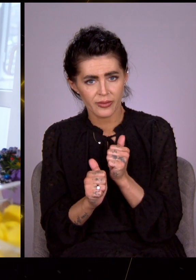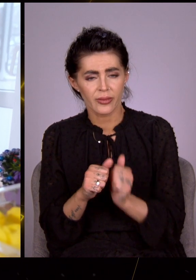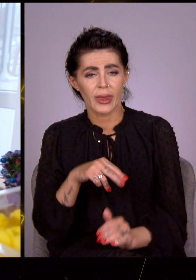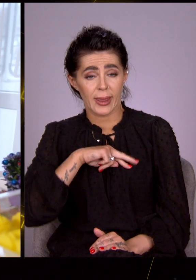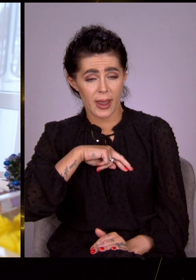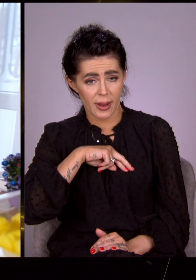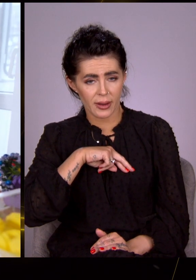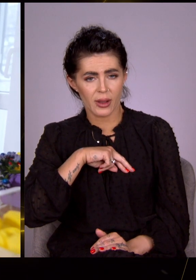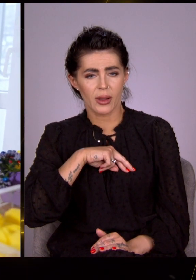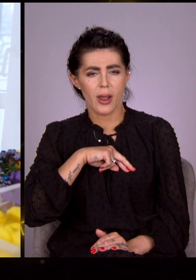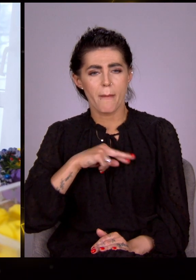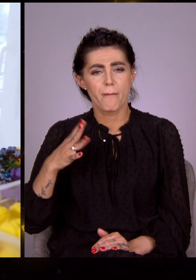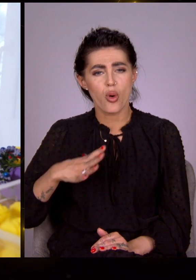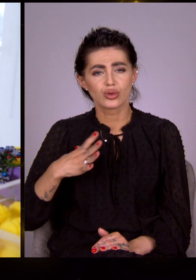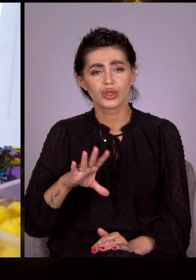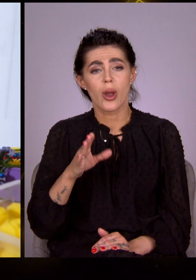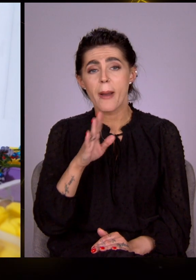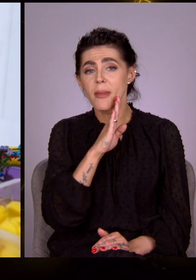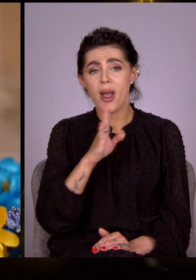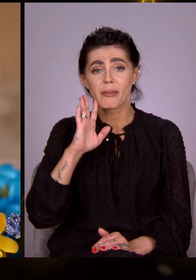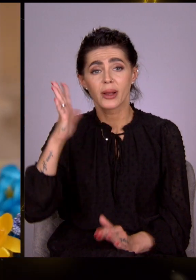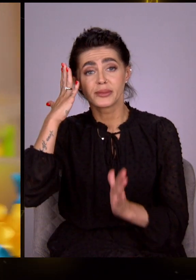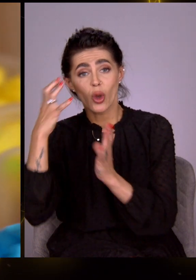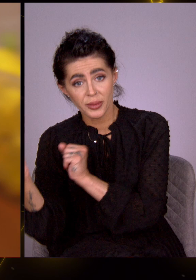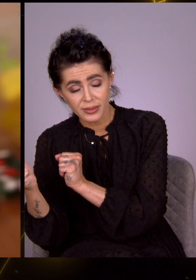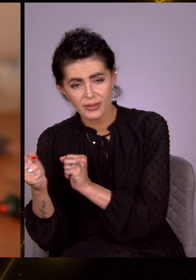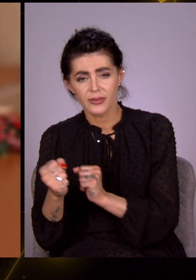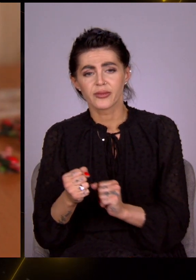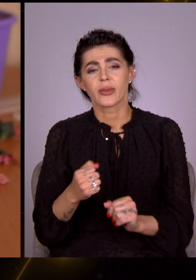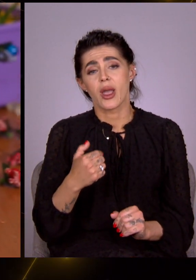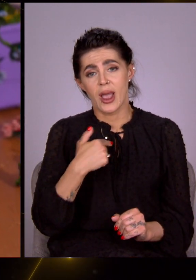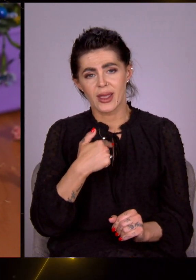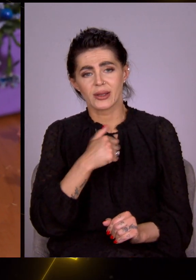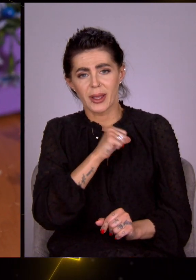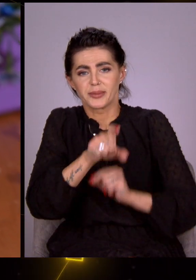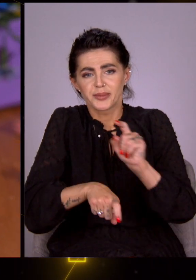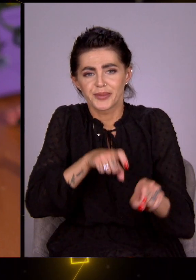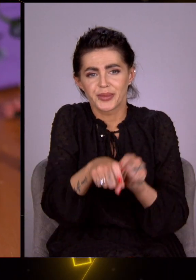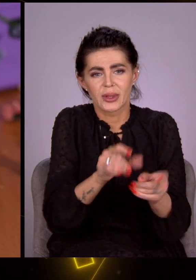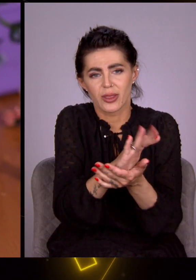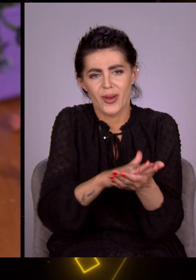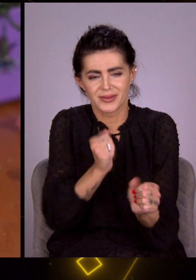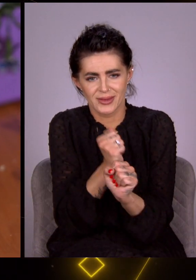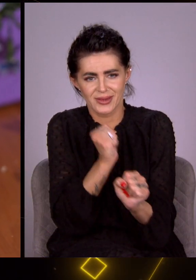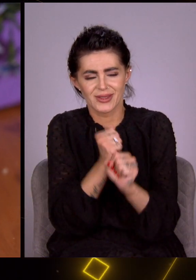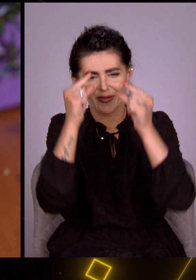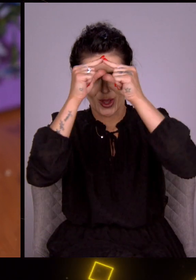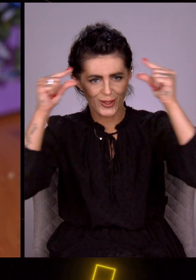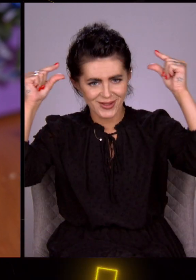Я почекаю, поки мама засне, бо я засипаю ціпа і роблю далі вінока.